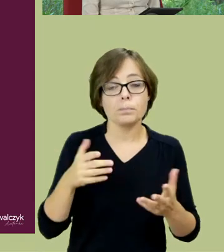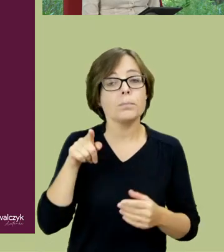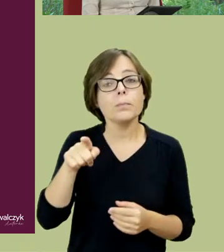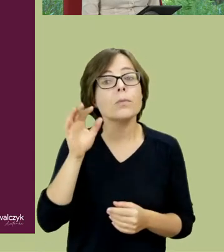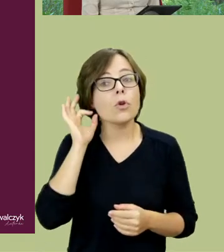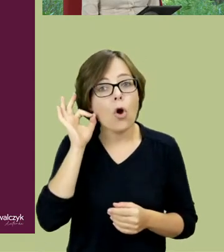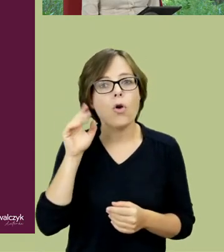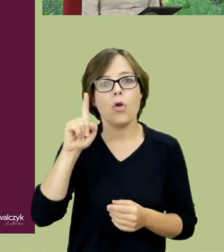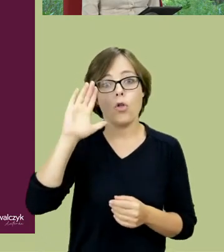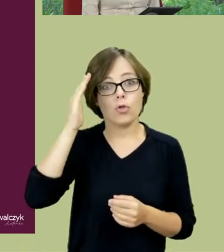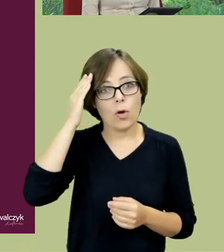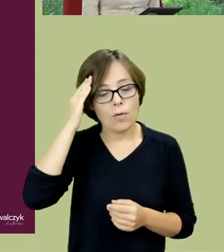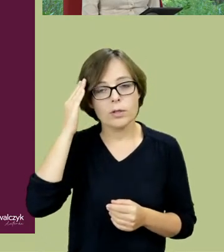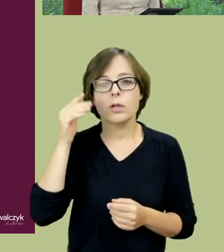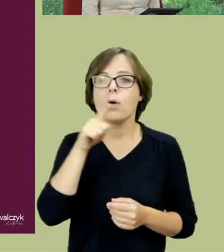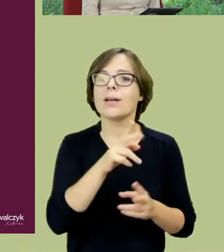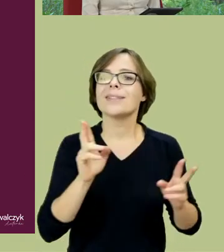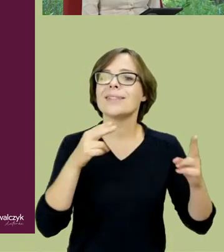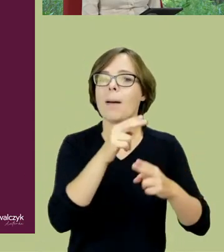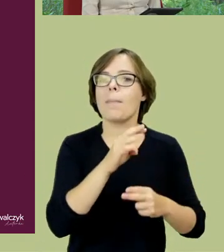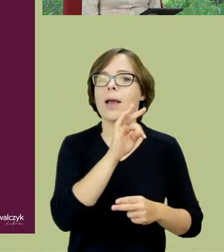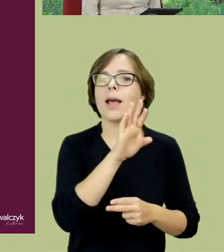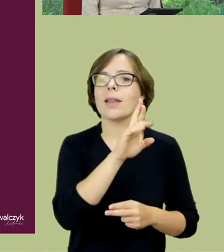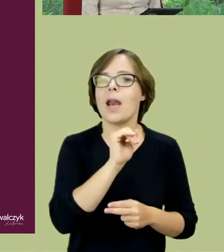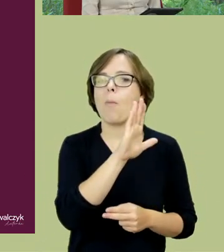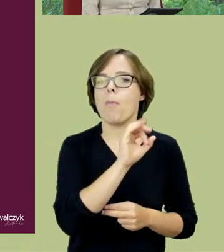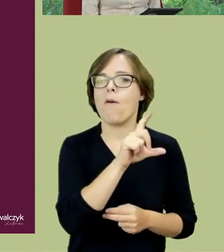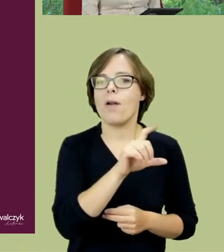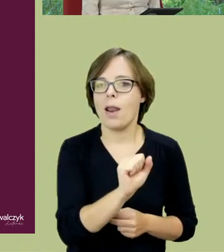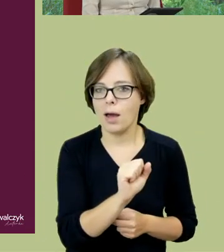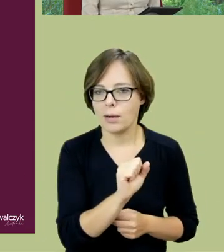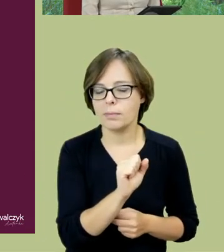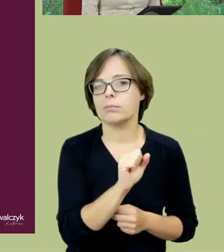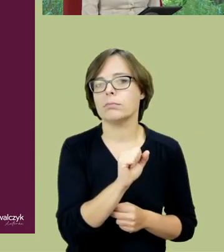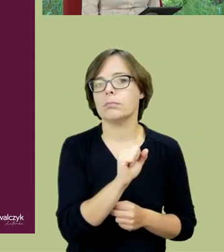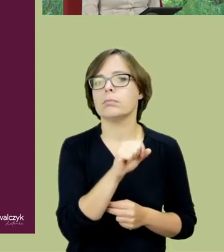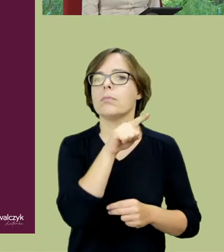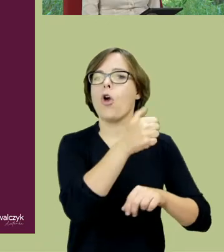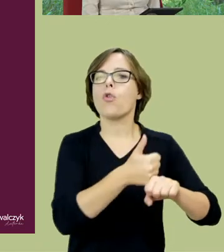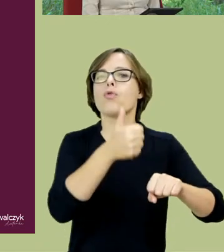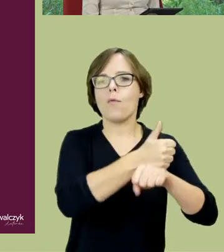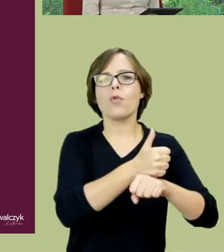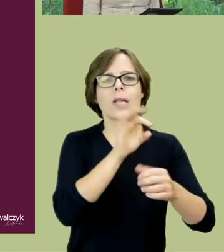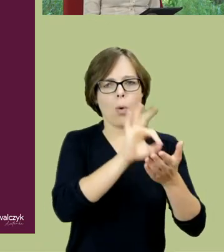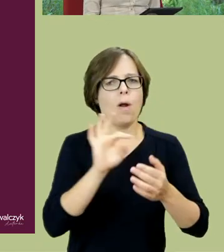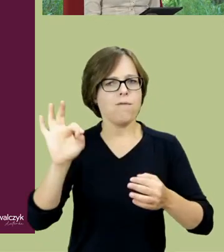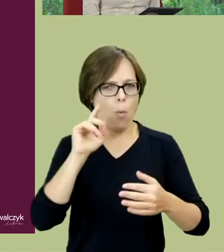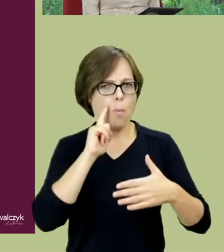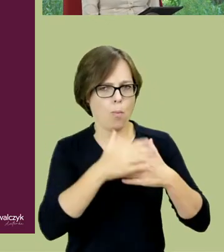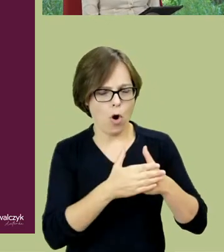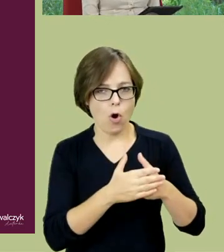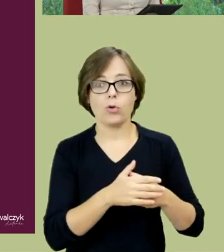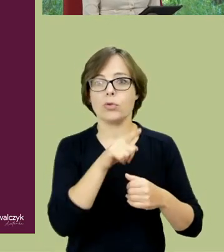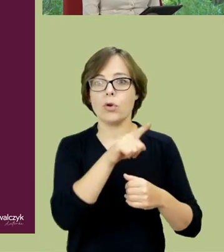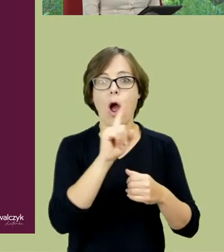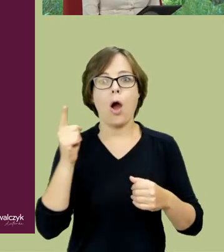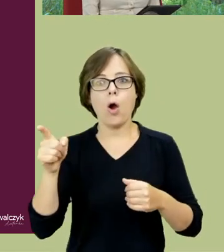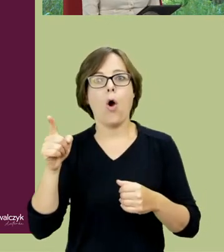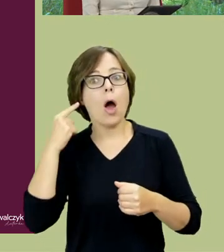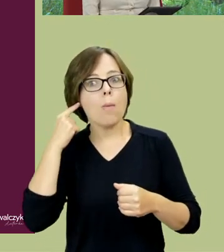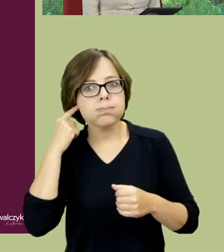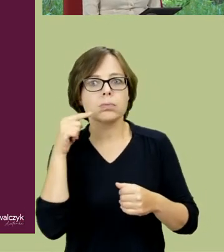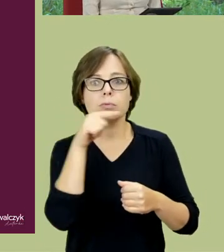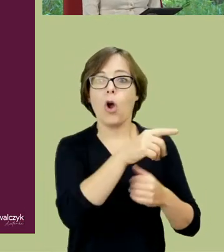wieść o tym, że załoga zamku w Trębowli, której dowódcą był jej mąż, chce poddać